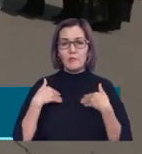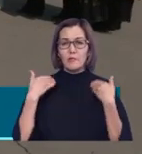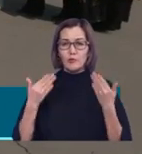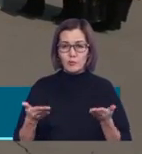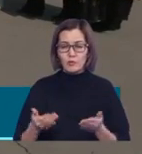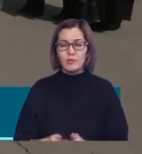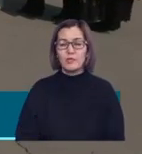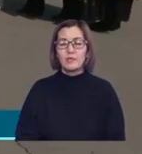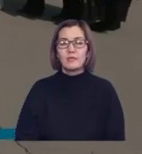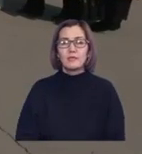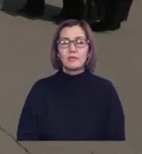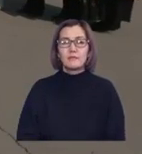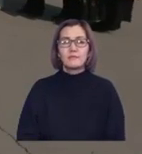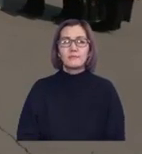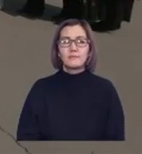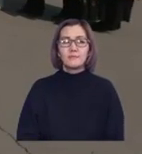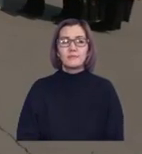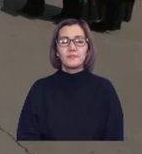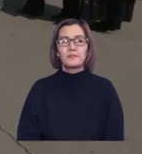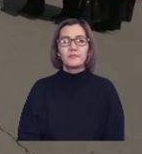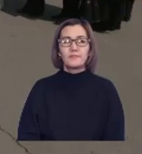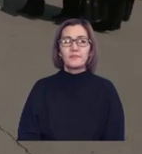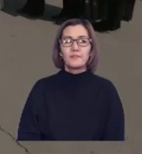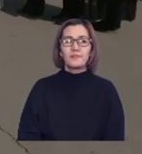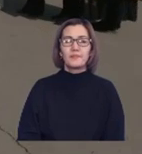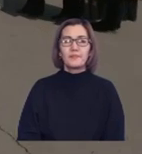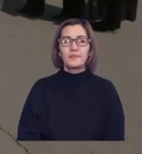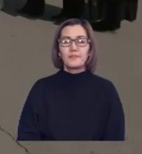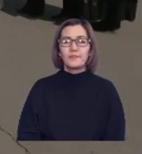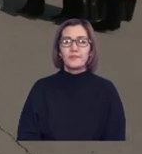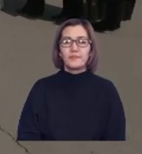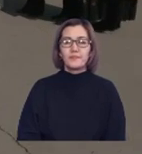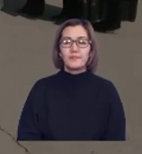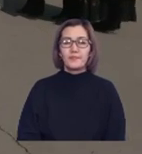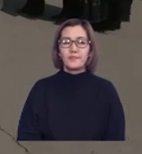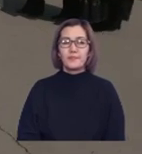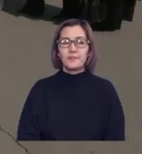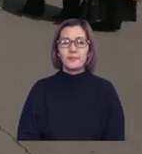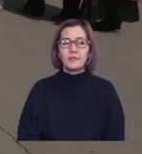болсын. Аяулым Жүрсінқызы, Берік Ақтан, Жетісу телеарнасы, Алматы облысы, Қонаев қаласынан.